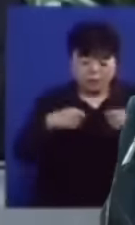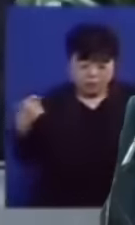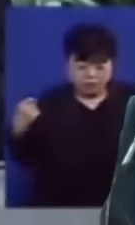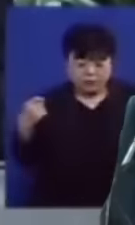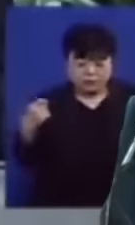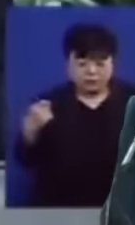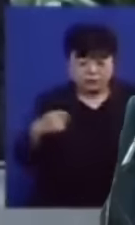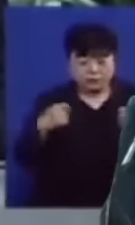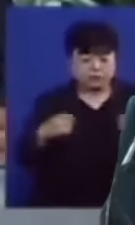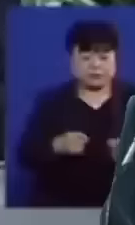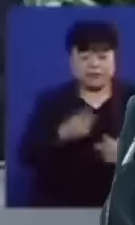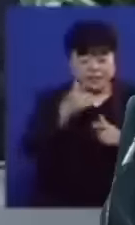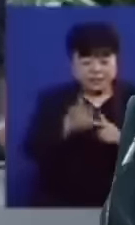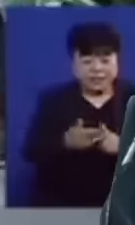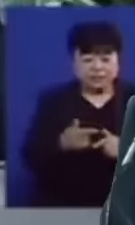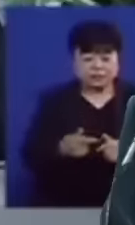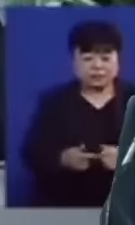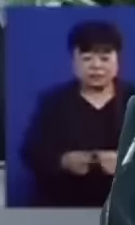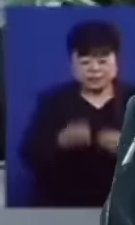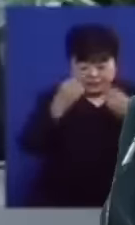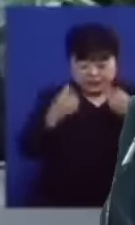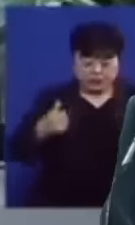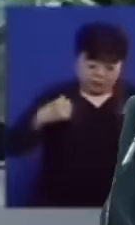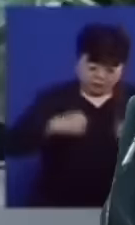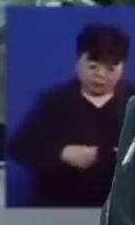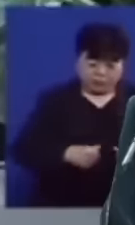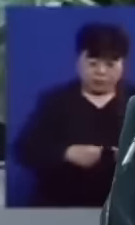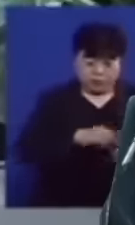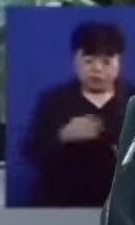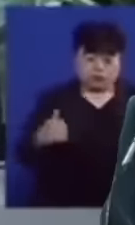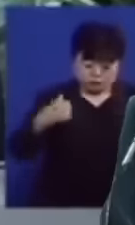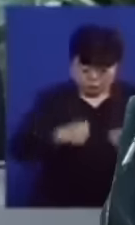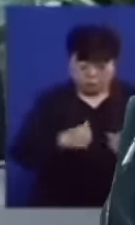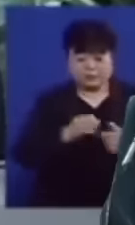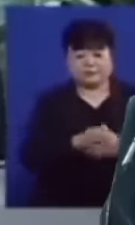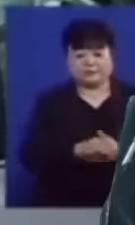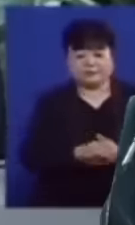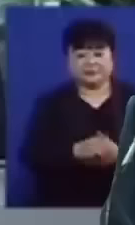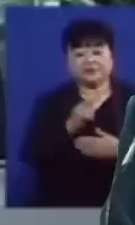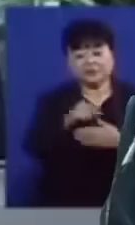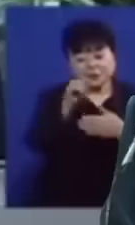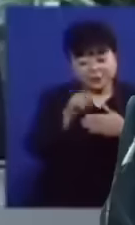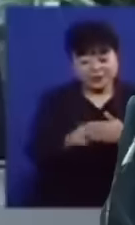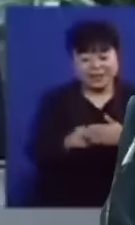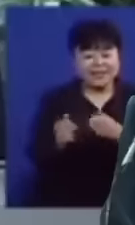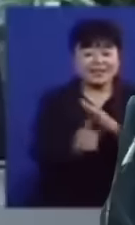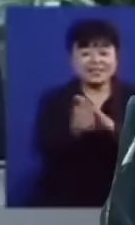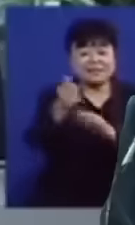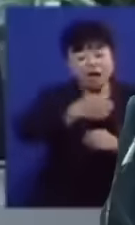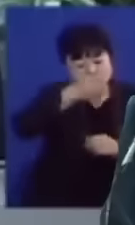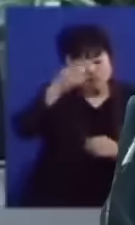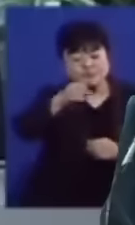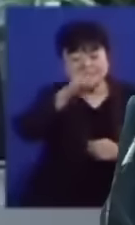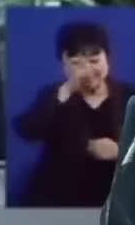우리가 벗어버리고 예수님이 새로 지어진 것 입는 것입니다. 그 속에 희망과